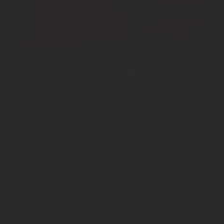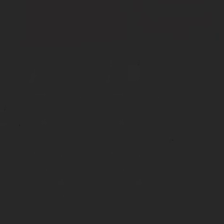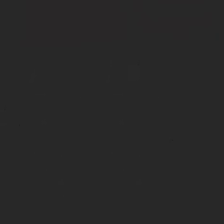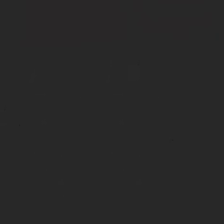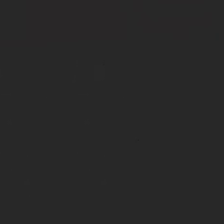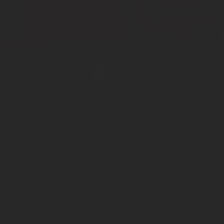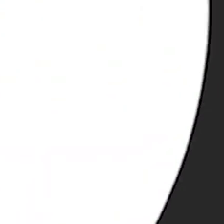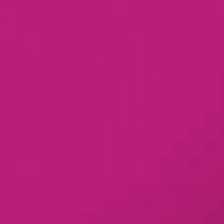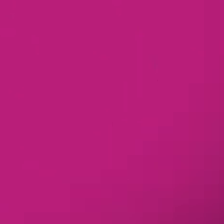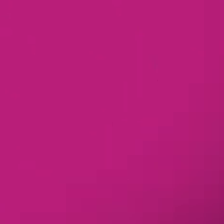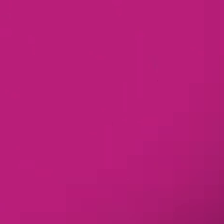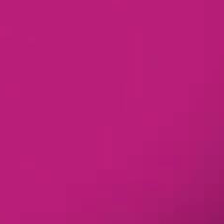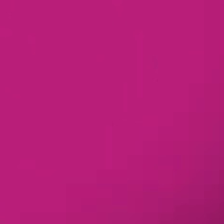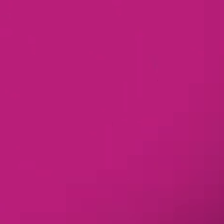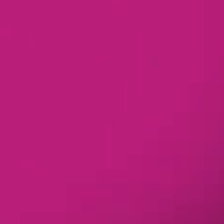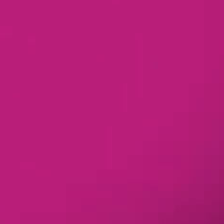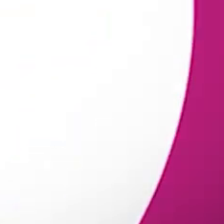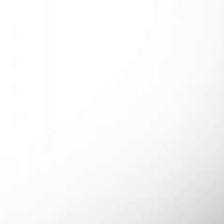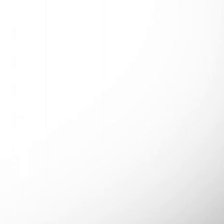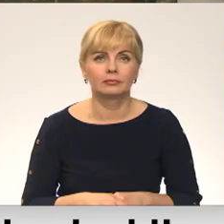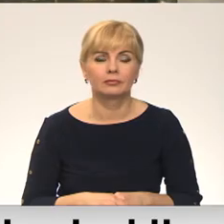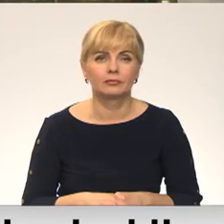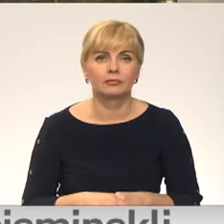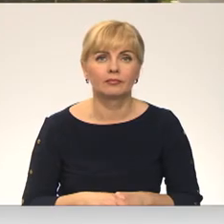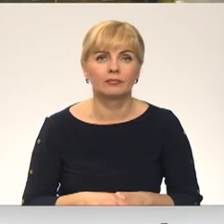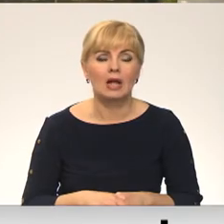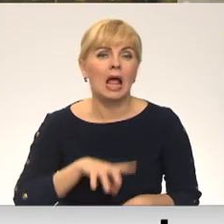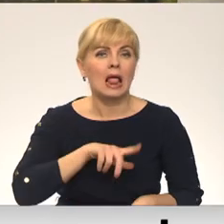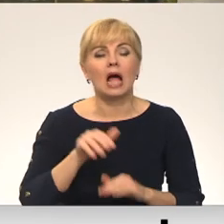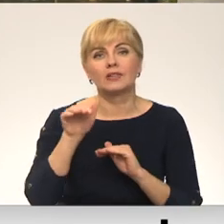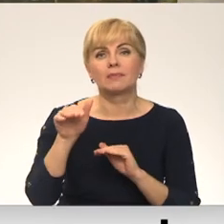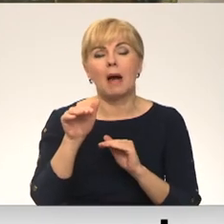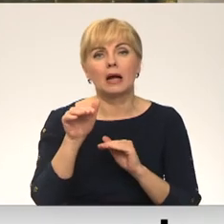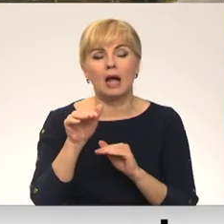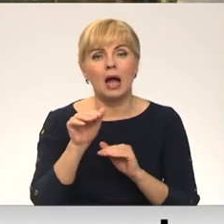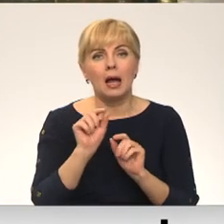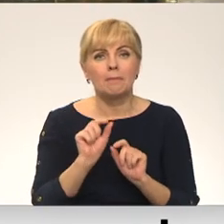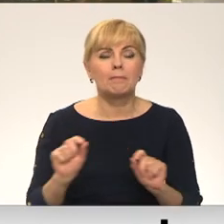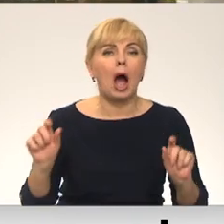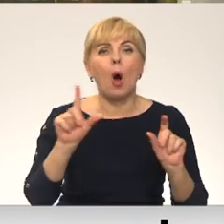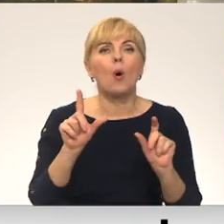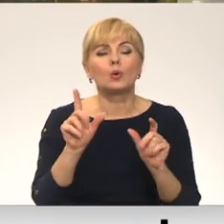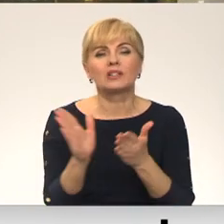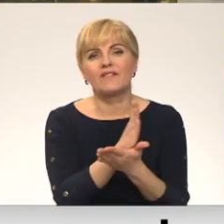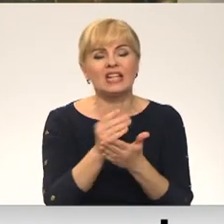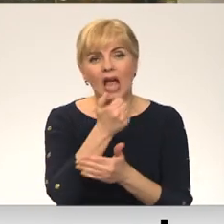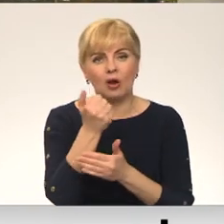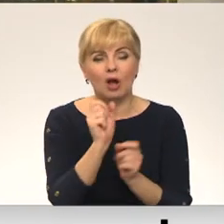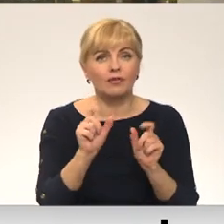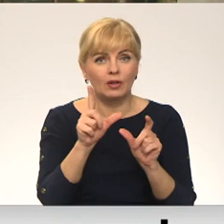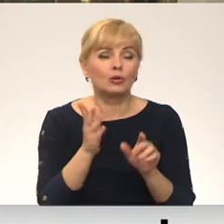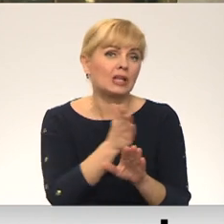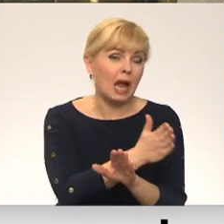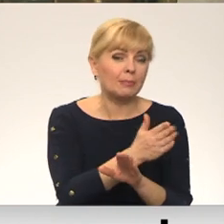Re! Viss ēters ir te! Latvijas Banka paaugstinājusi gada vidējās inflācijas prognozi no iepriekš